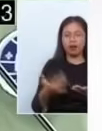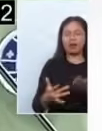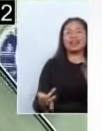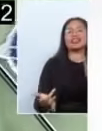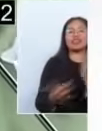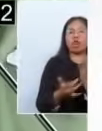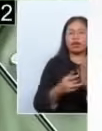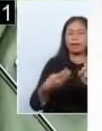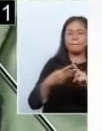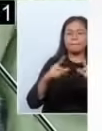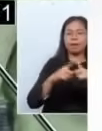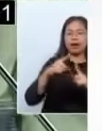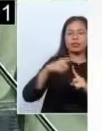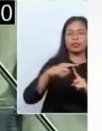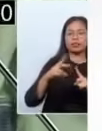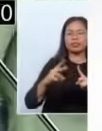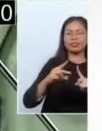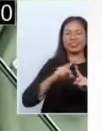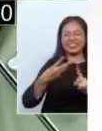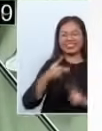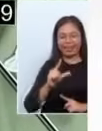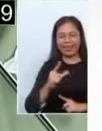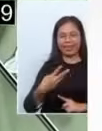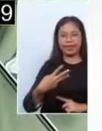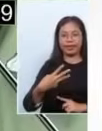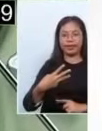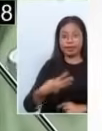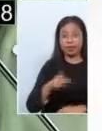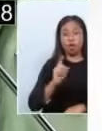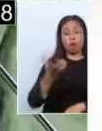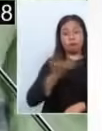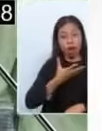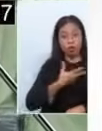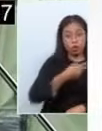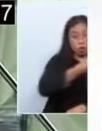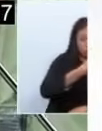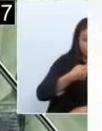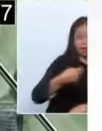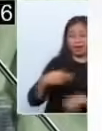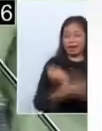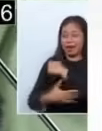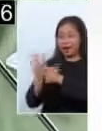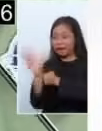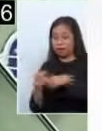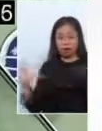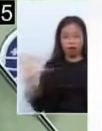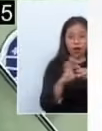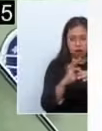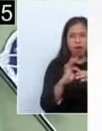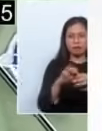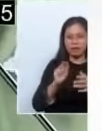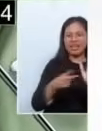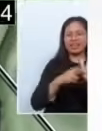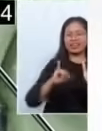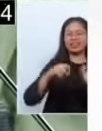yang kemudian bisa dikukuhkan dalam sebuah konsep pendidikan saat ini. Sementara Mas Ganjar dengan bekal dalam konteks